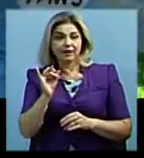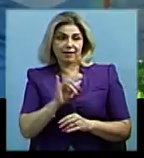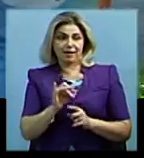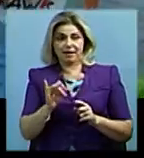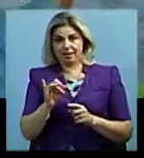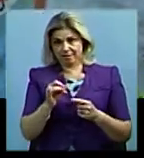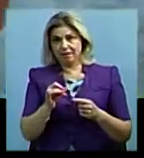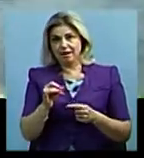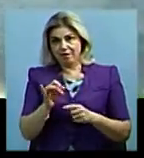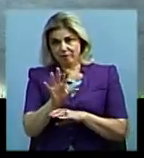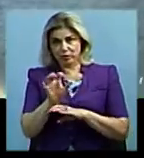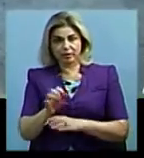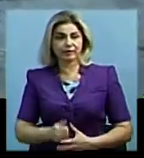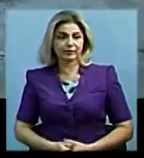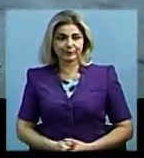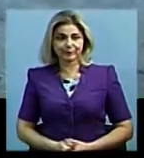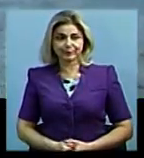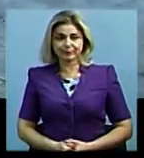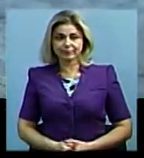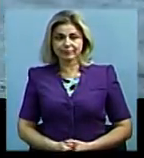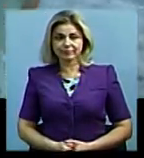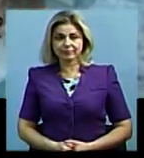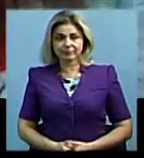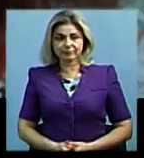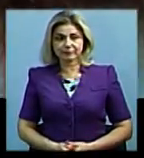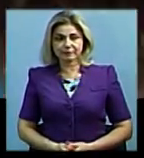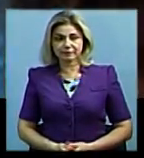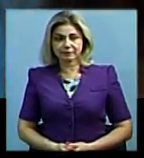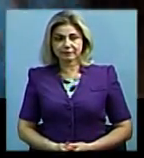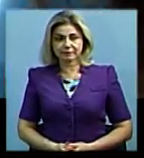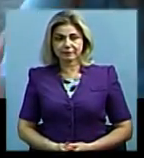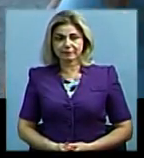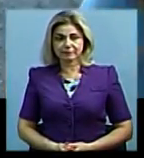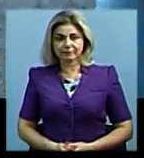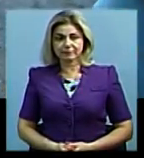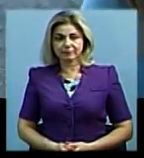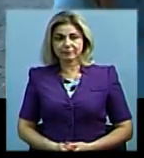місяця. Садька, Аня, вона очікована. Стерилізована.